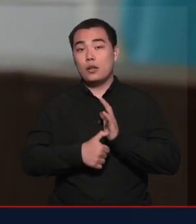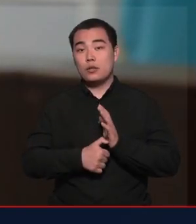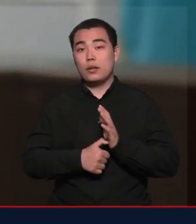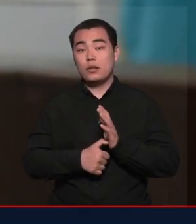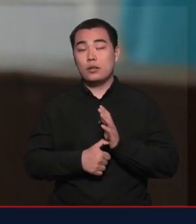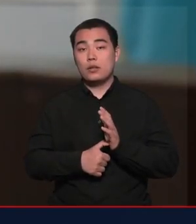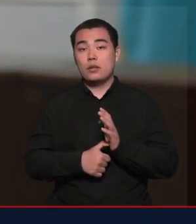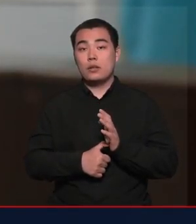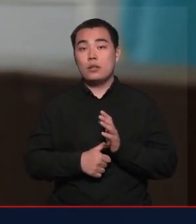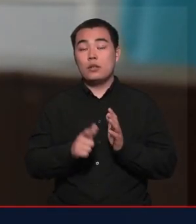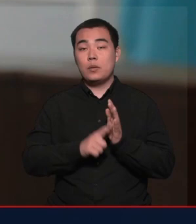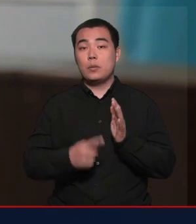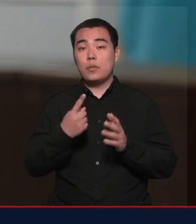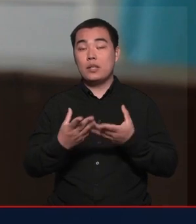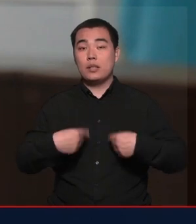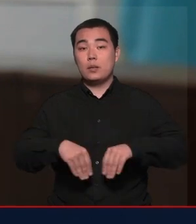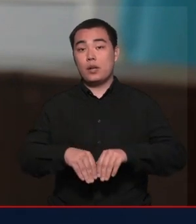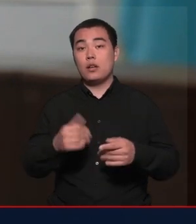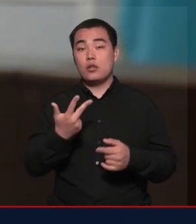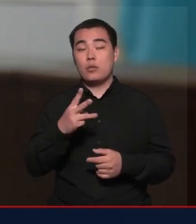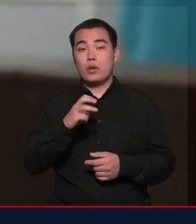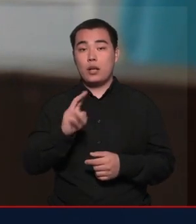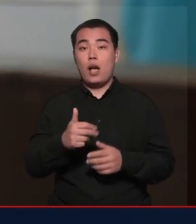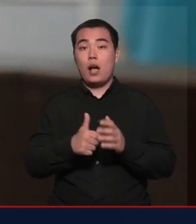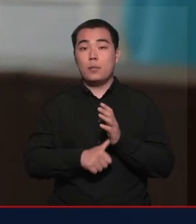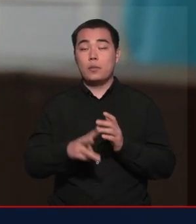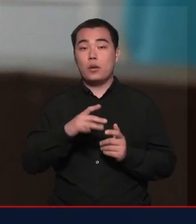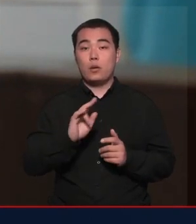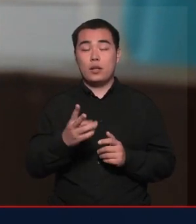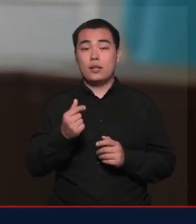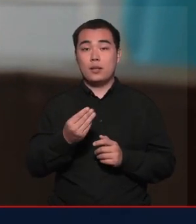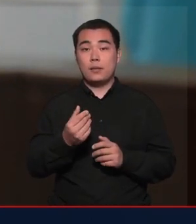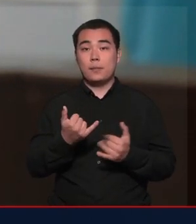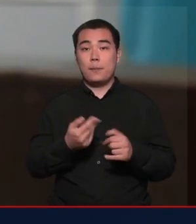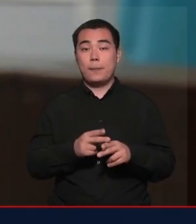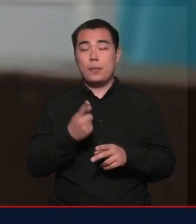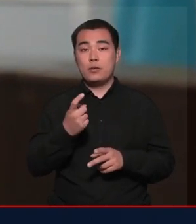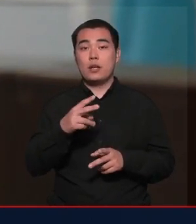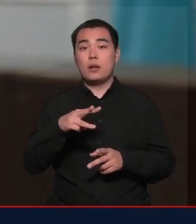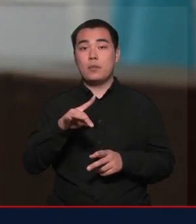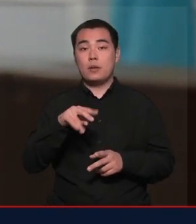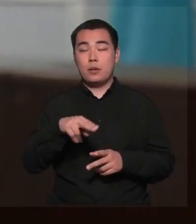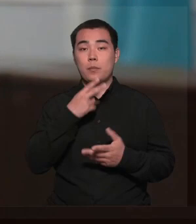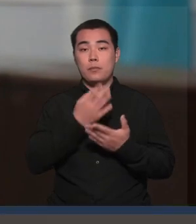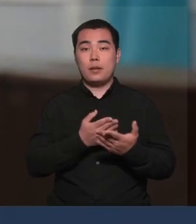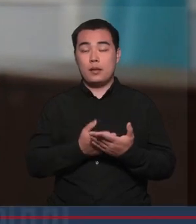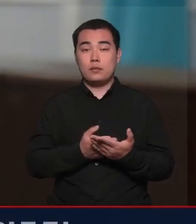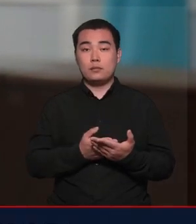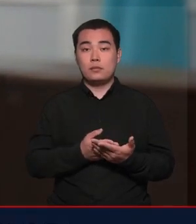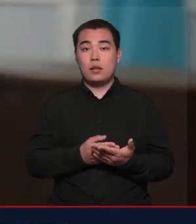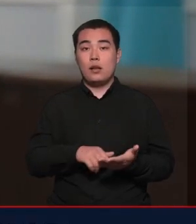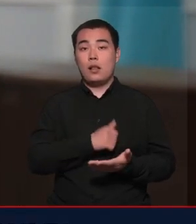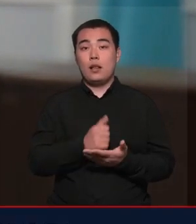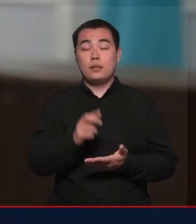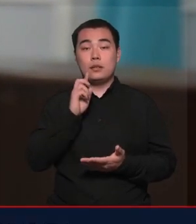9671 отбасына қазірдің өзінде 3 миллиард 600 миллионға жуық ақша, яғни 100 айлық есептік көрсеткішін